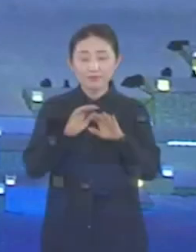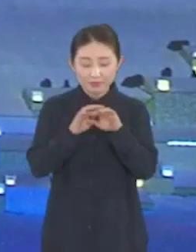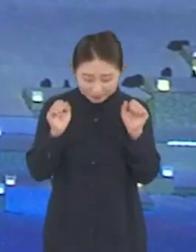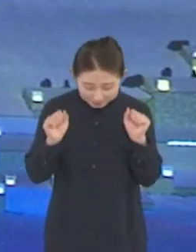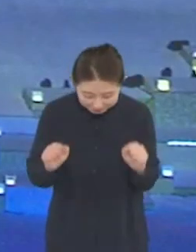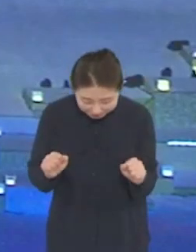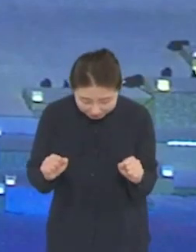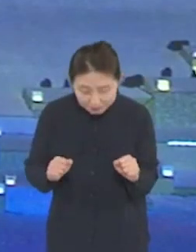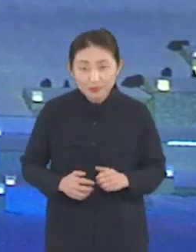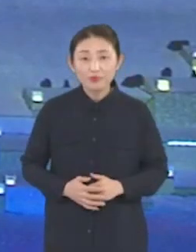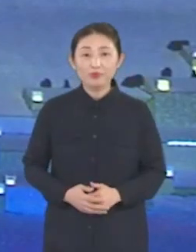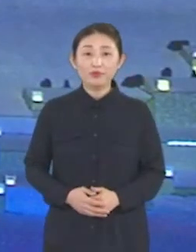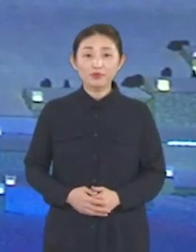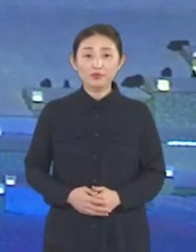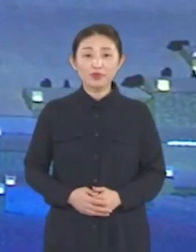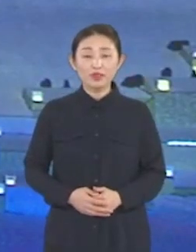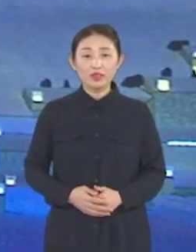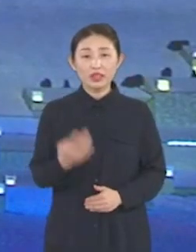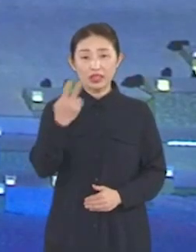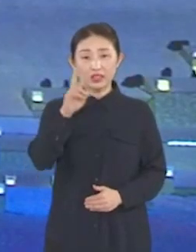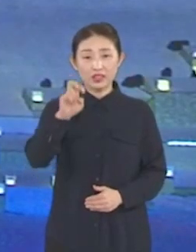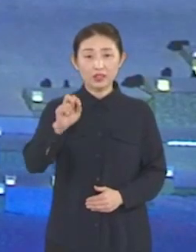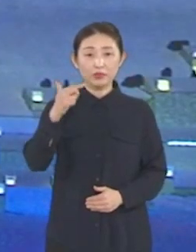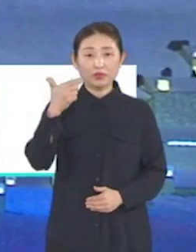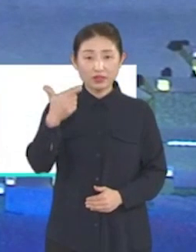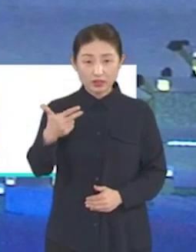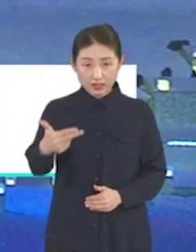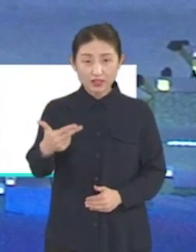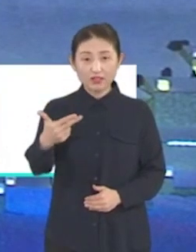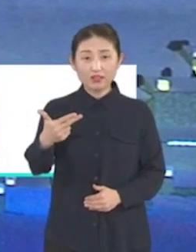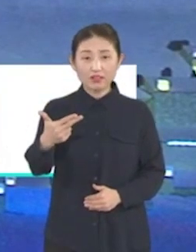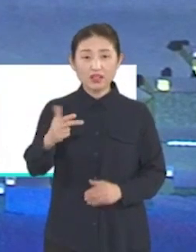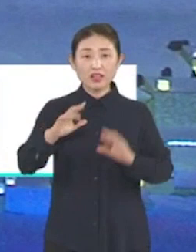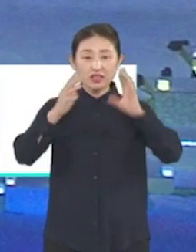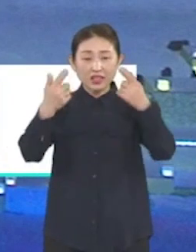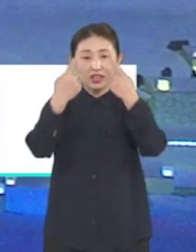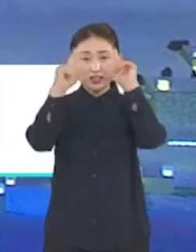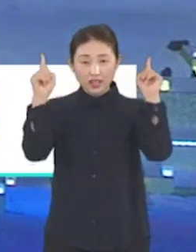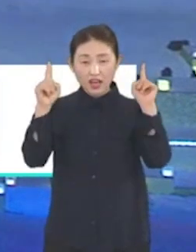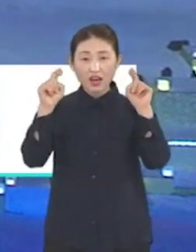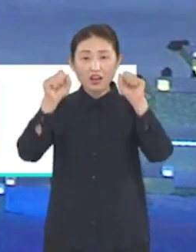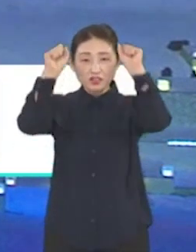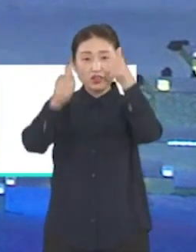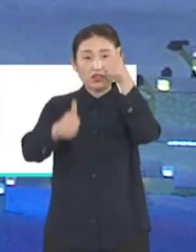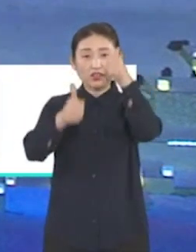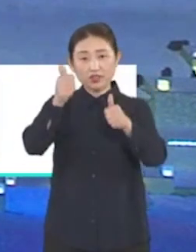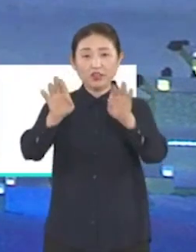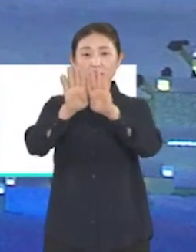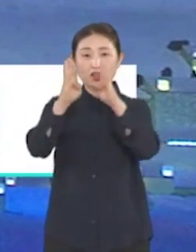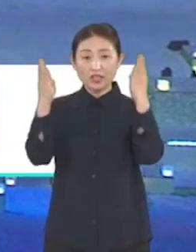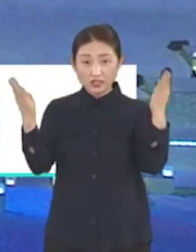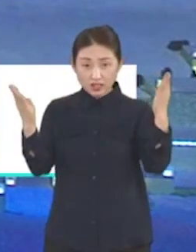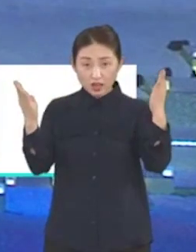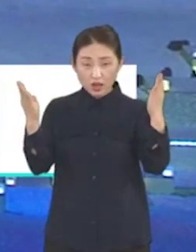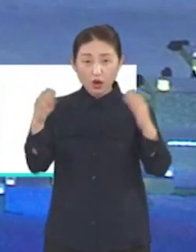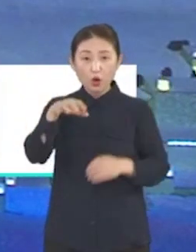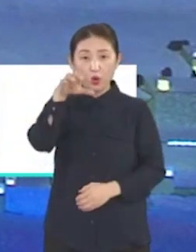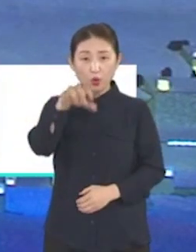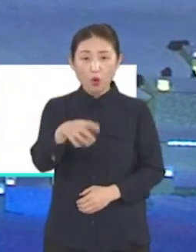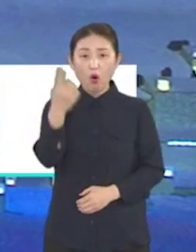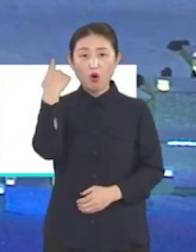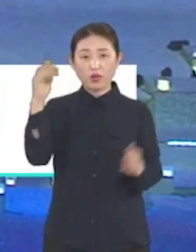여러분 안녕하십니까? 충청권 4개 시도가 2027 하계 유니버시아드로 알려진 세계